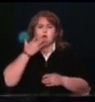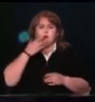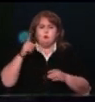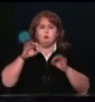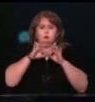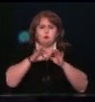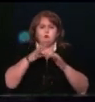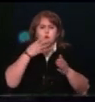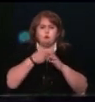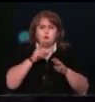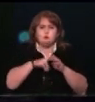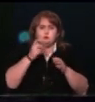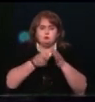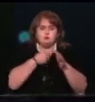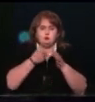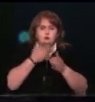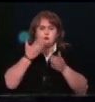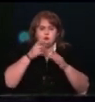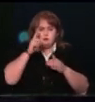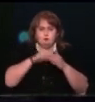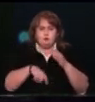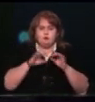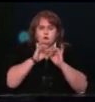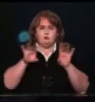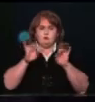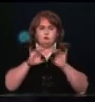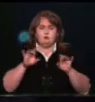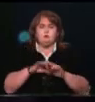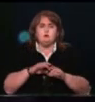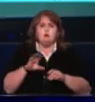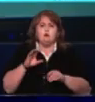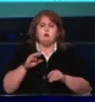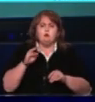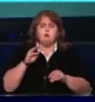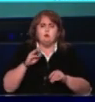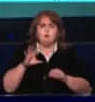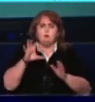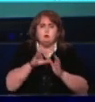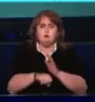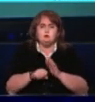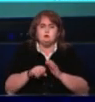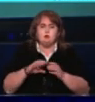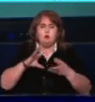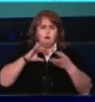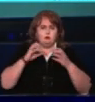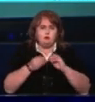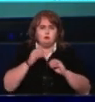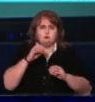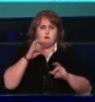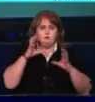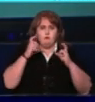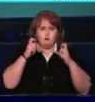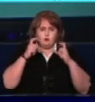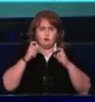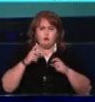провел эти опыты, если верить мемуарам Резерфорда, он после анализа фотографий